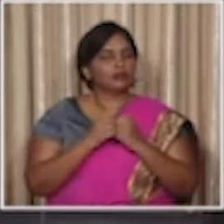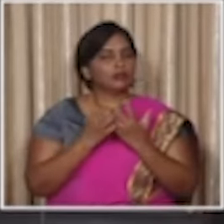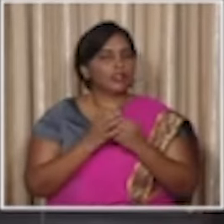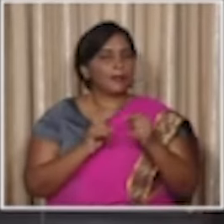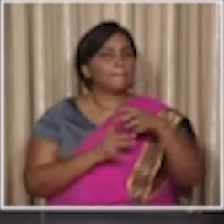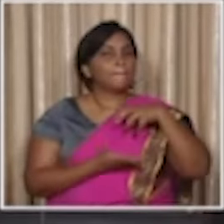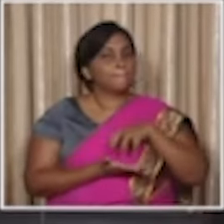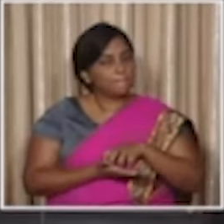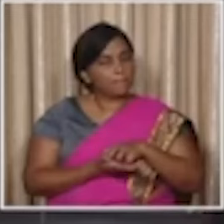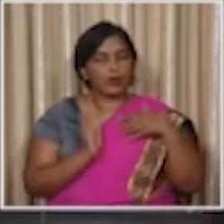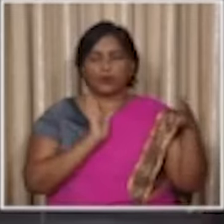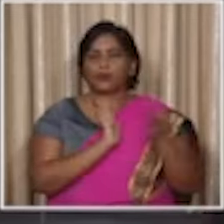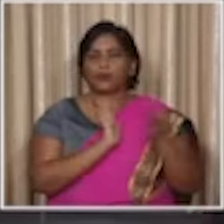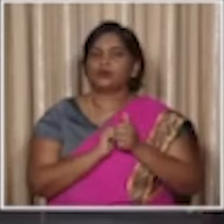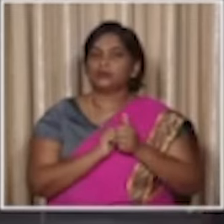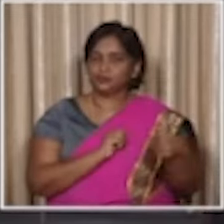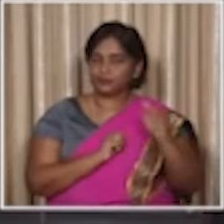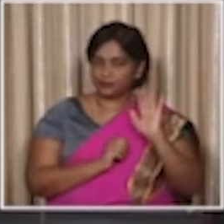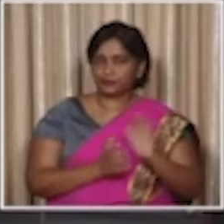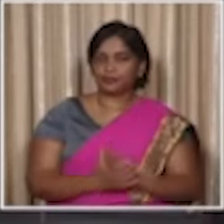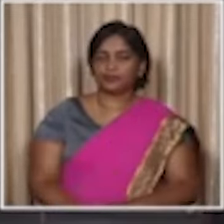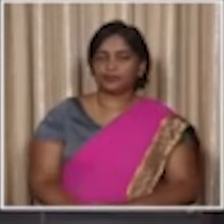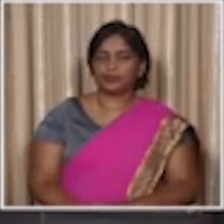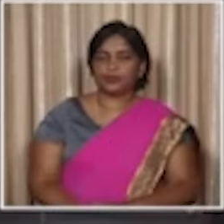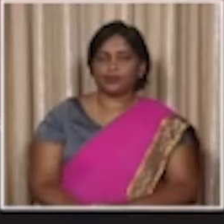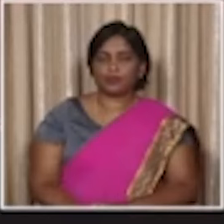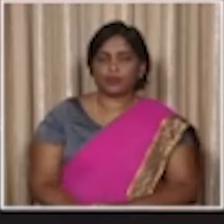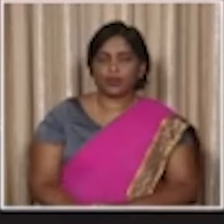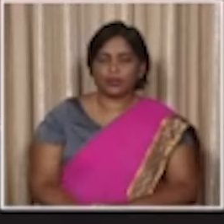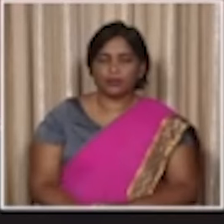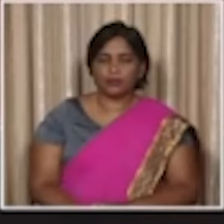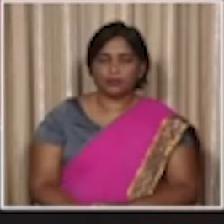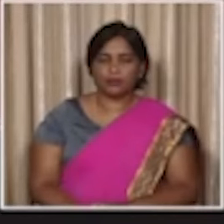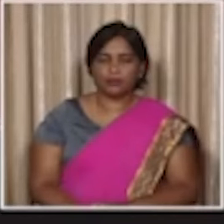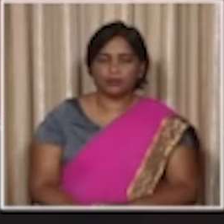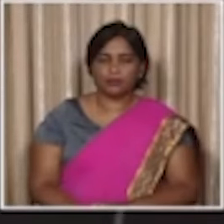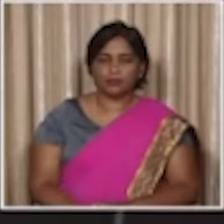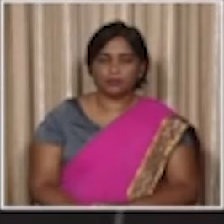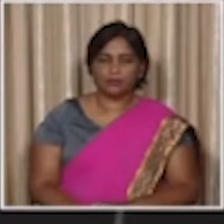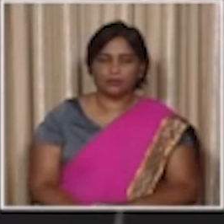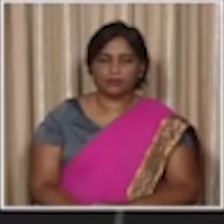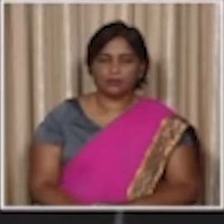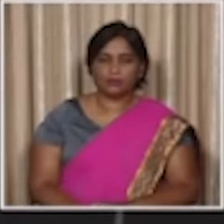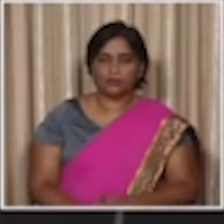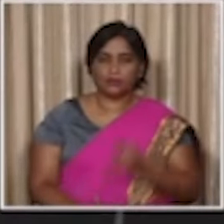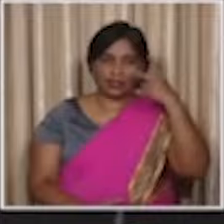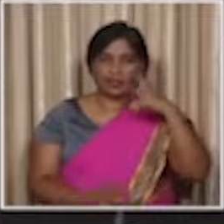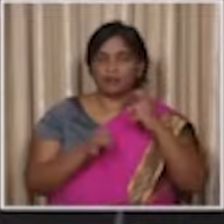පළාත් සභාවත් ඒකාබද්ධ කරගෙන යන වැඩපිළිවෙල ක්‍රියාත්මක කරනවා. හරි. දෙවැනි ප්‍රශ්නේ. දෙවැනි අතුරු ප්‍රශ්නේ මංජුලා